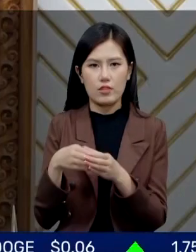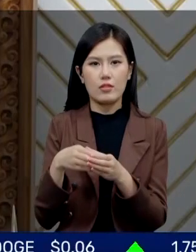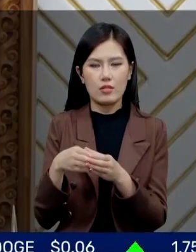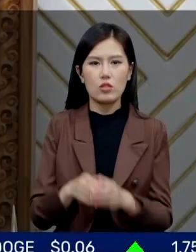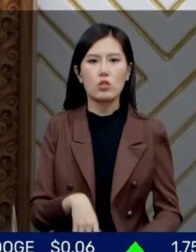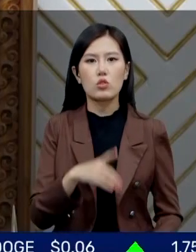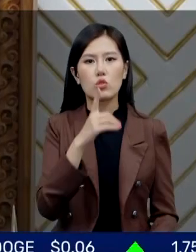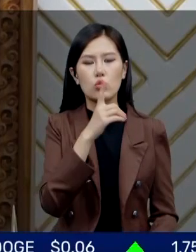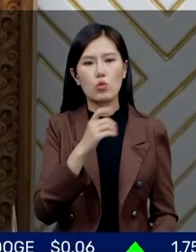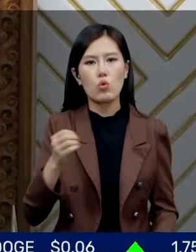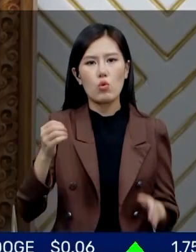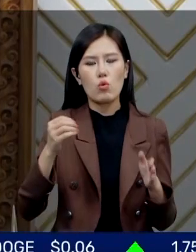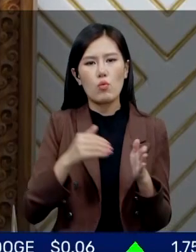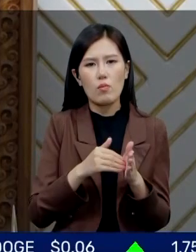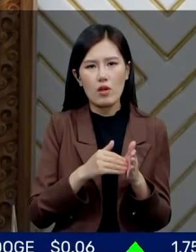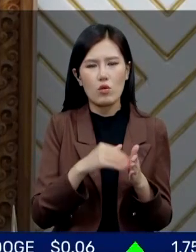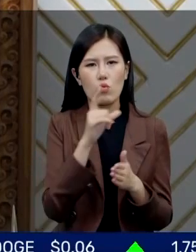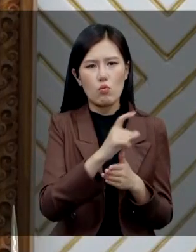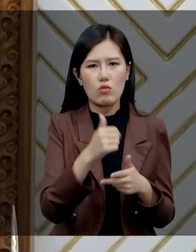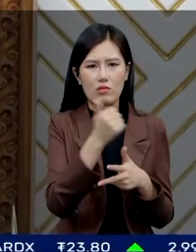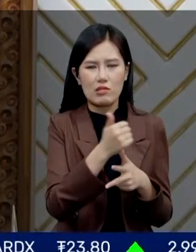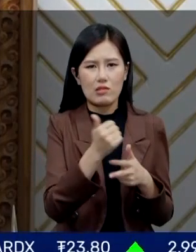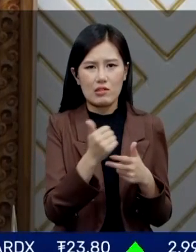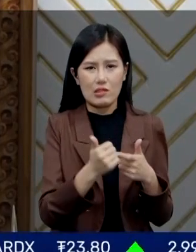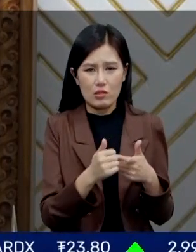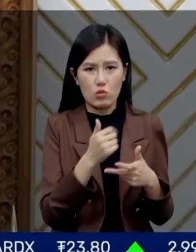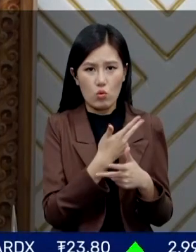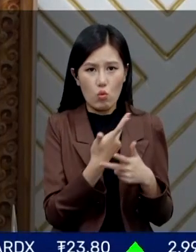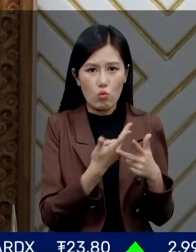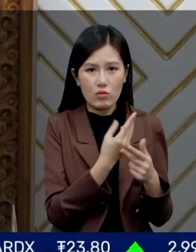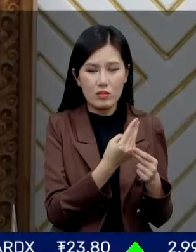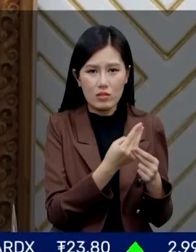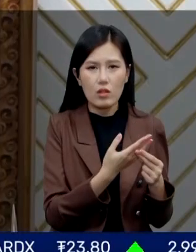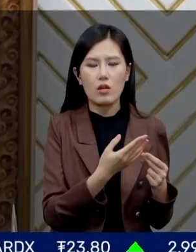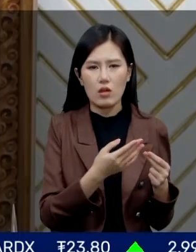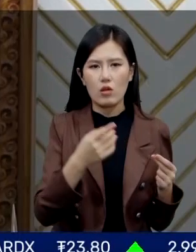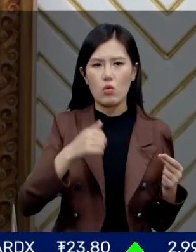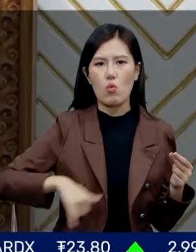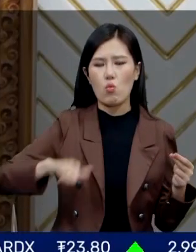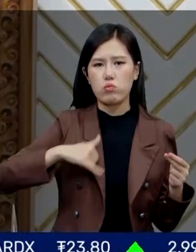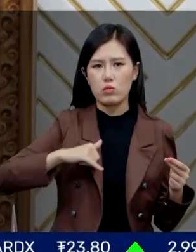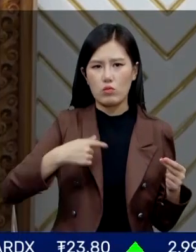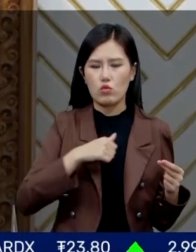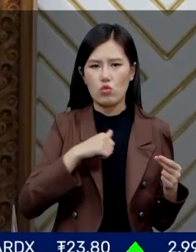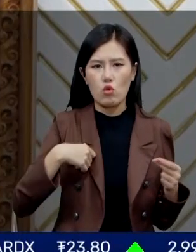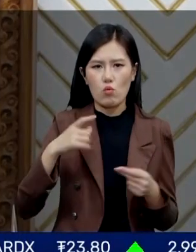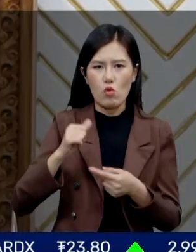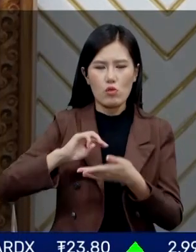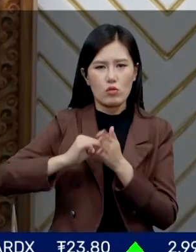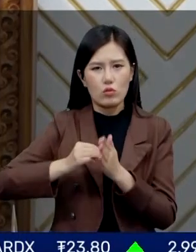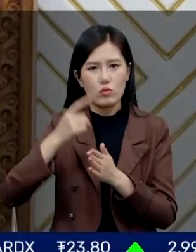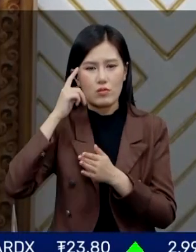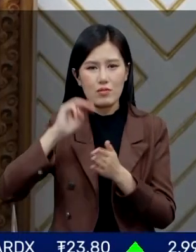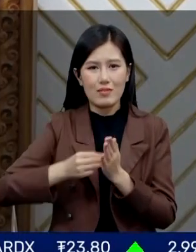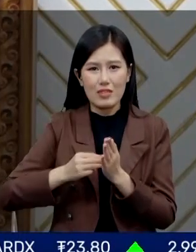ос дэш авсан энэ 3 өргөдлийн хувьд бол бас энэ нэг талаас нь төрийн санхүүгийн бодлогыг нийтийн санхүүгийн бодлогыг шинжлэх эрх шинжилтийн нэг